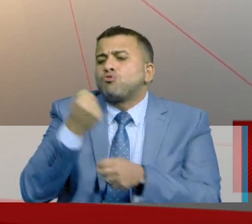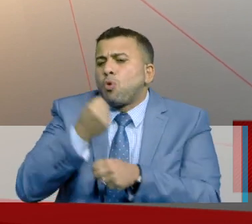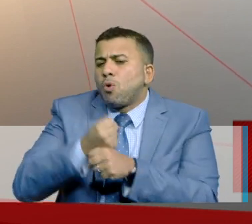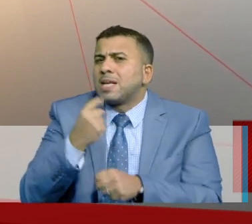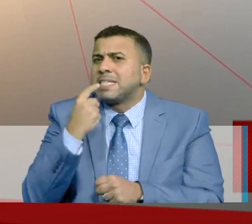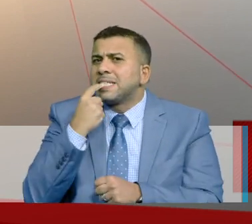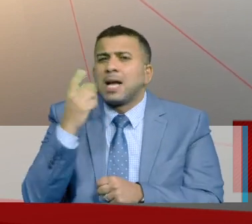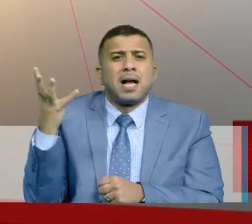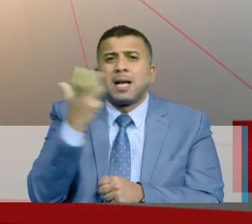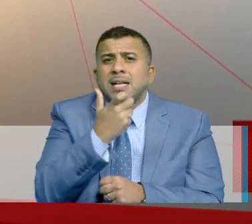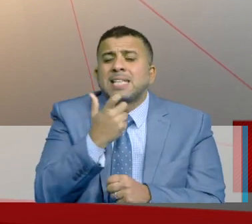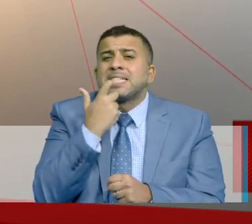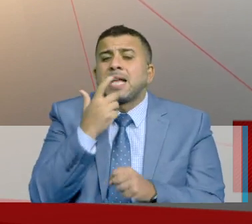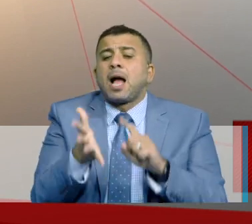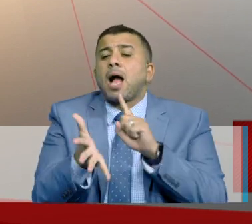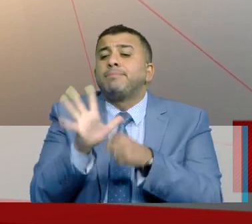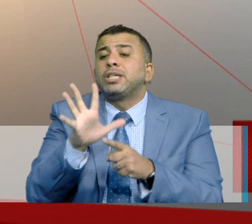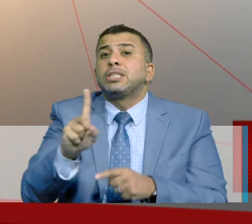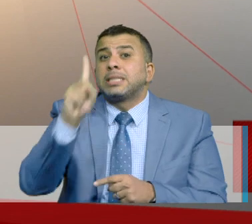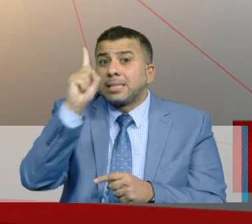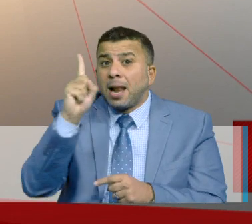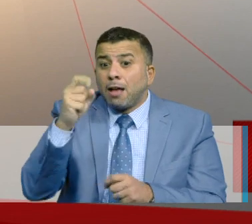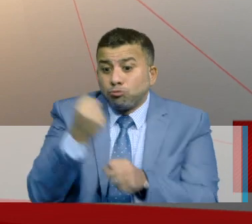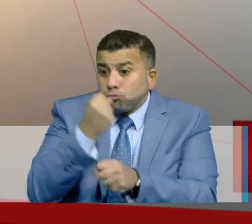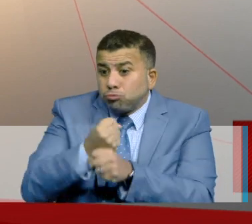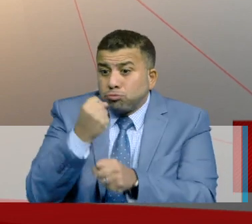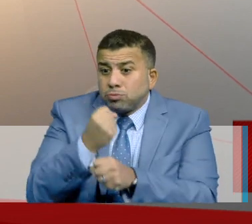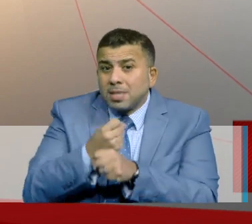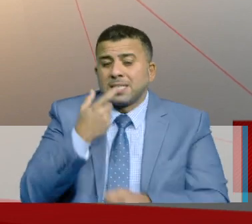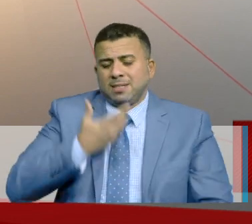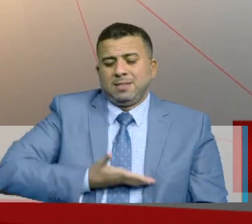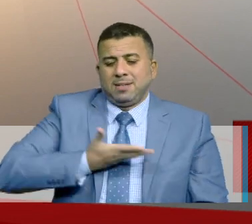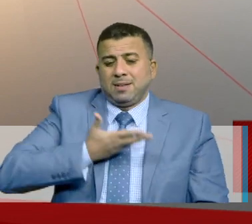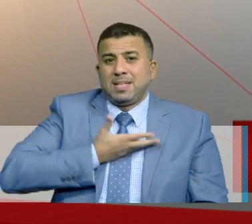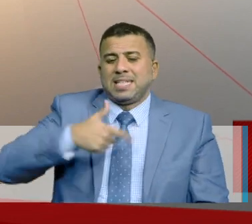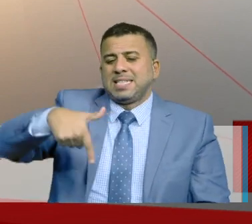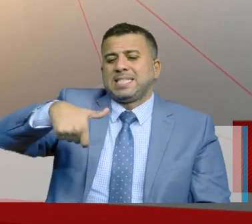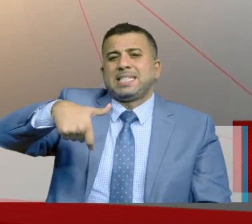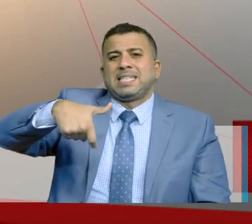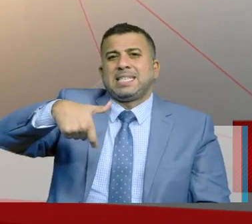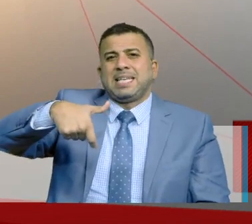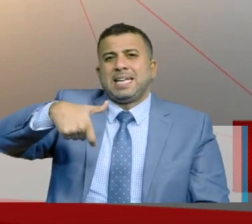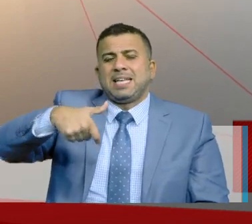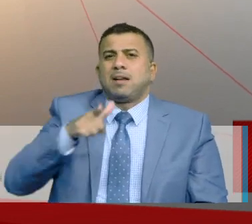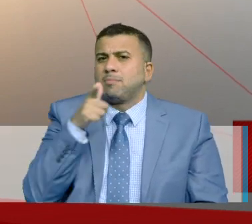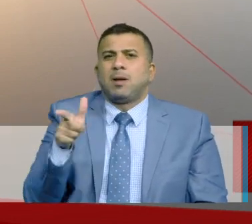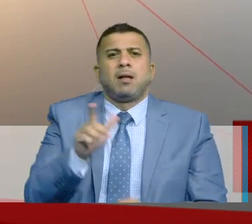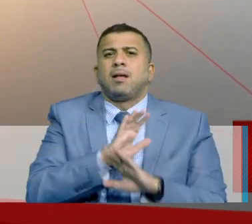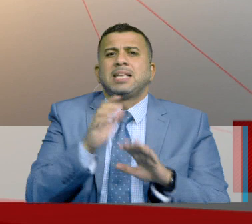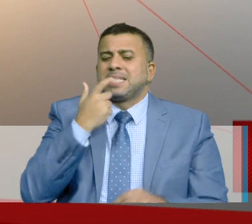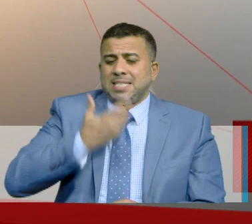لا تقل عن 15 سنه لمن بلغ من العمر 60 سنه اكثر يعني هذا